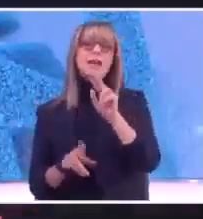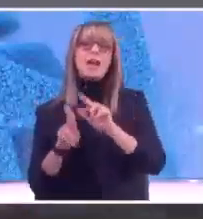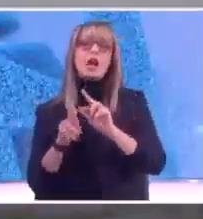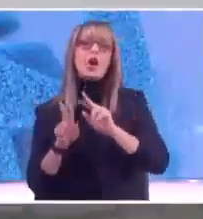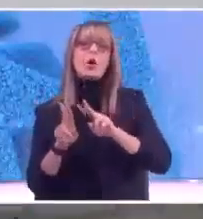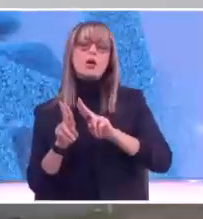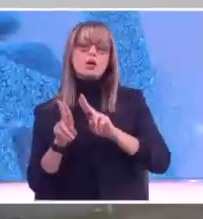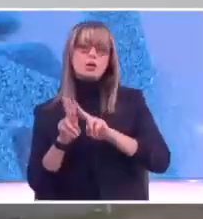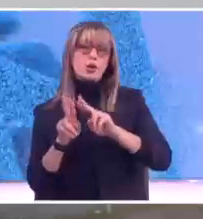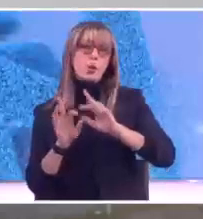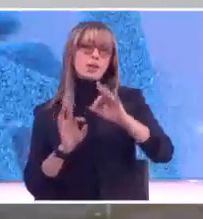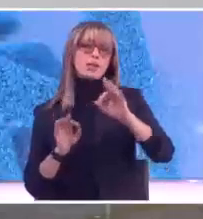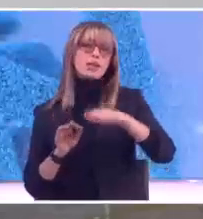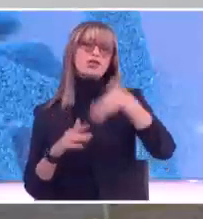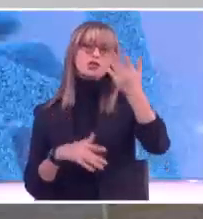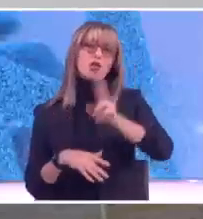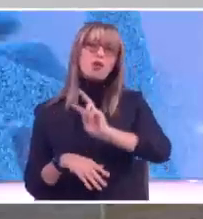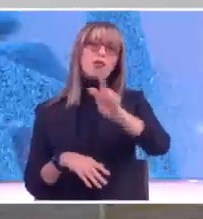sonra otobüsten inecekti.